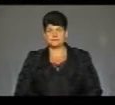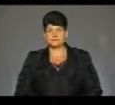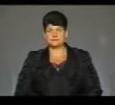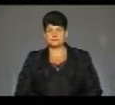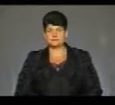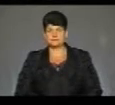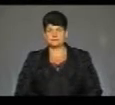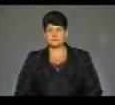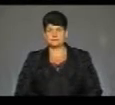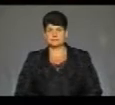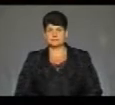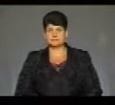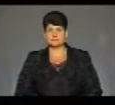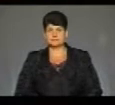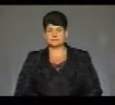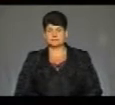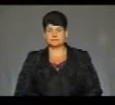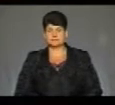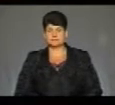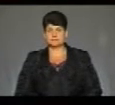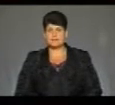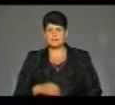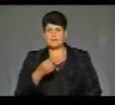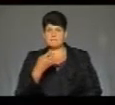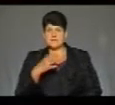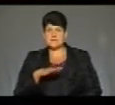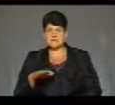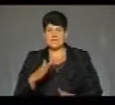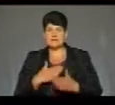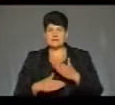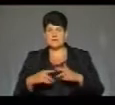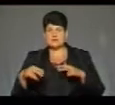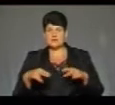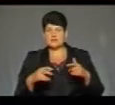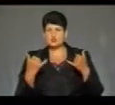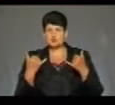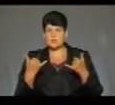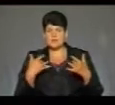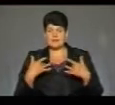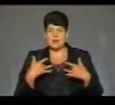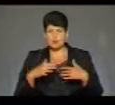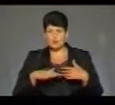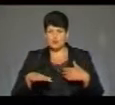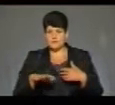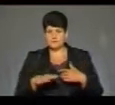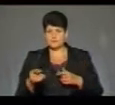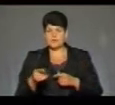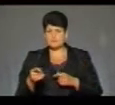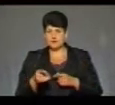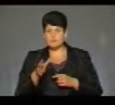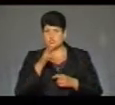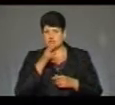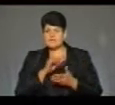на Суспільному. Тернопіль. 15 дітей з інвалідністю танцювали сьогодні на театральному майдані в Тернополі під